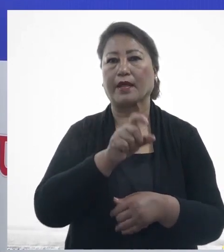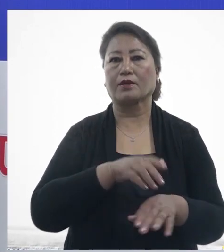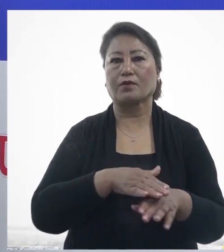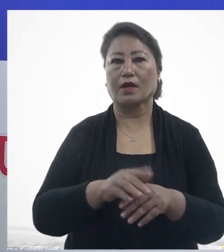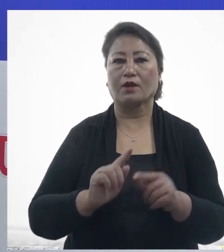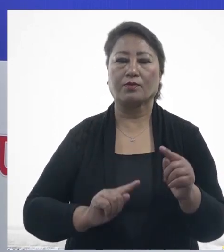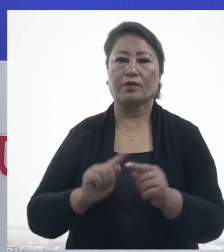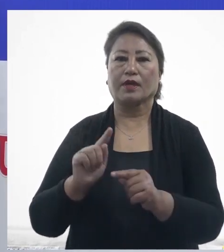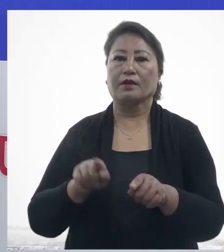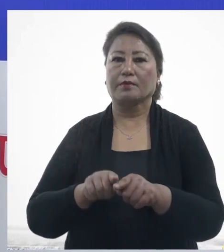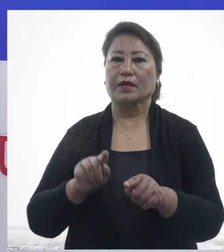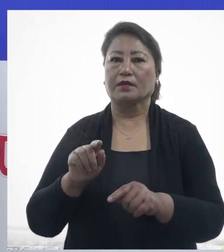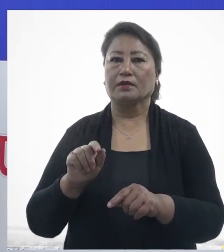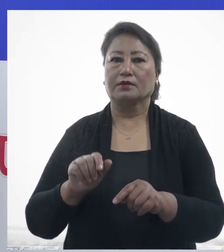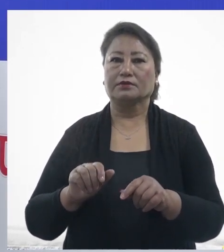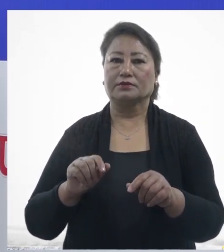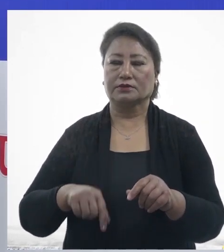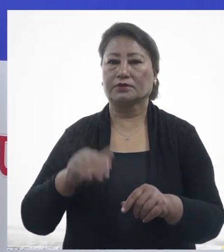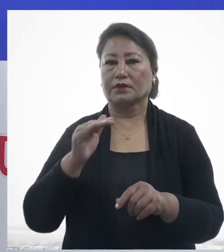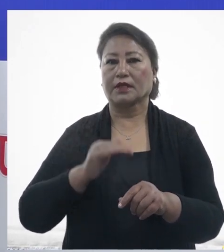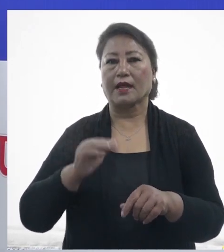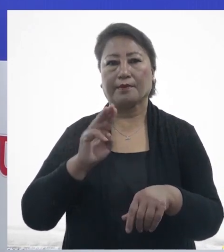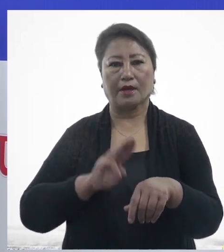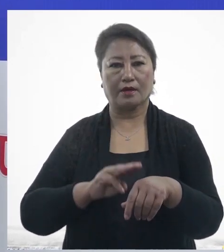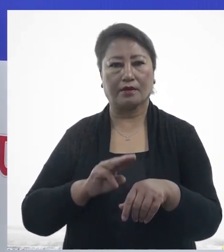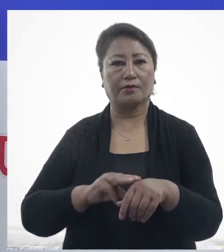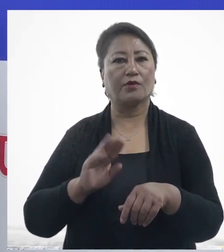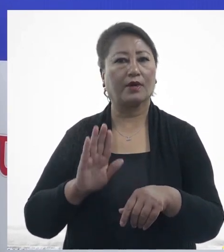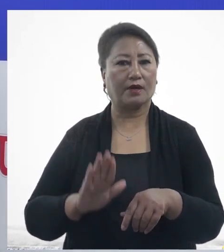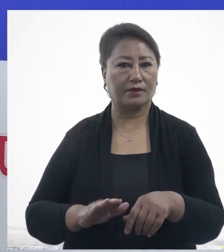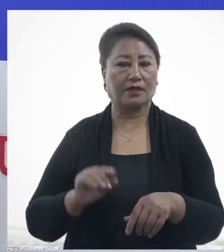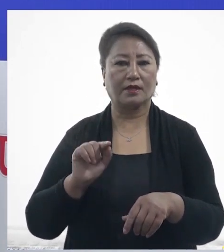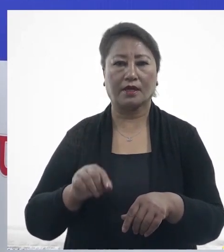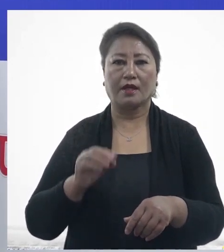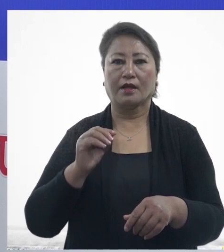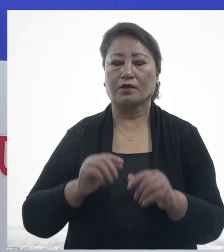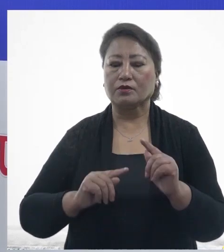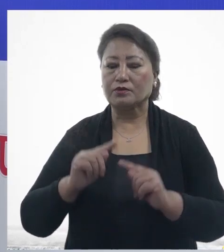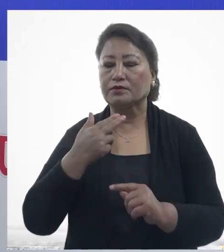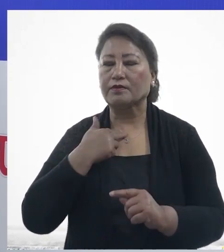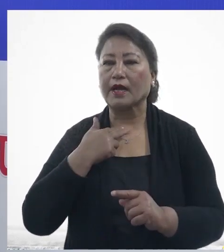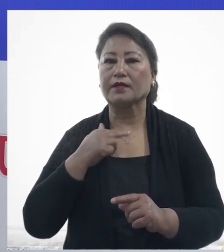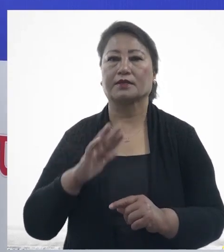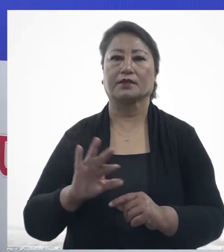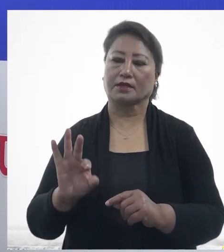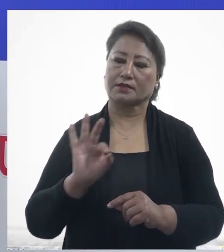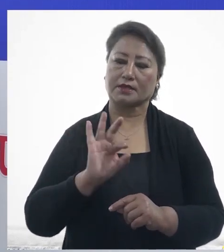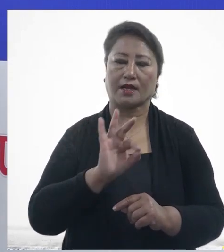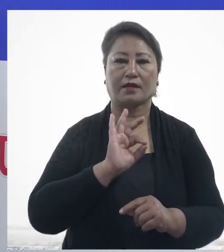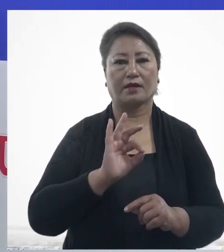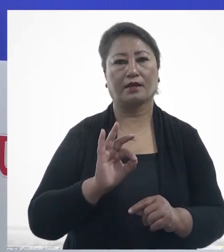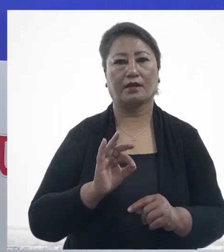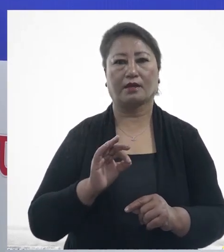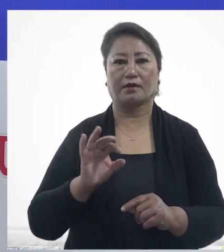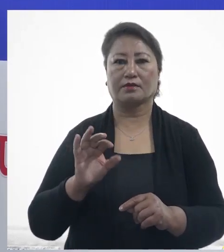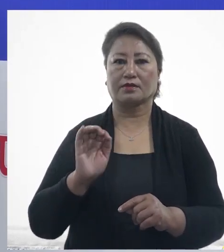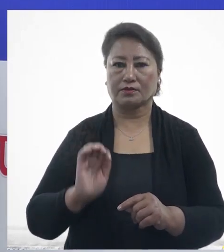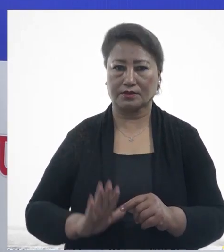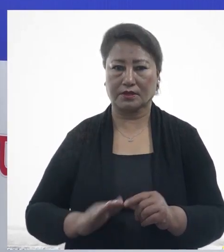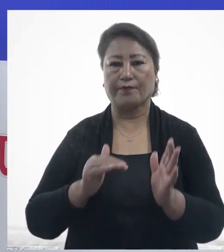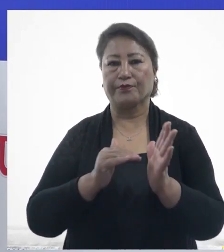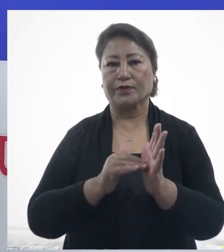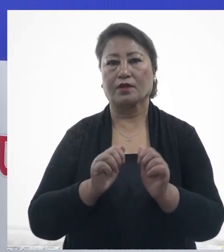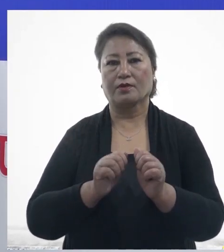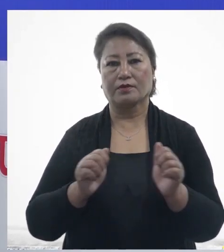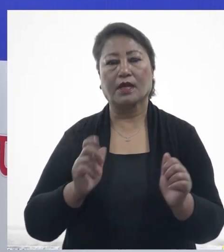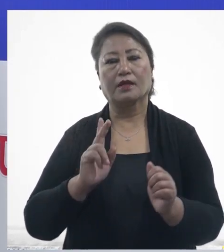पनि उहाँले जुन चाहिँ जति पनि हामीसँग तालिमका अवसरहरू छन् त्योमध्ये उहाँले केमा चाहिँ उहाँलाई इच्छा लाग्छ उहाँले त्यो चुज गर्न पाउनुहुन्छ हाम्रो सिटको अभाइलिटीको आधारमा,